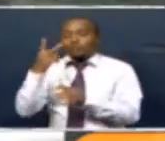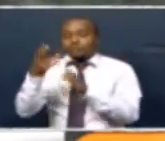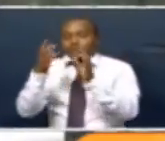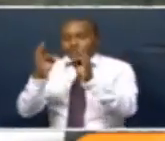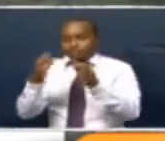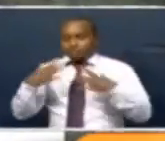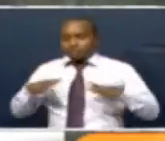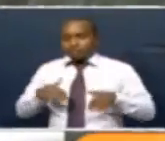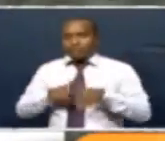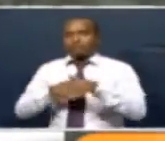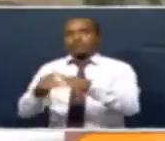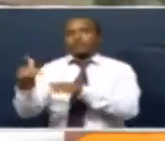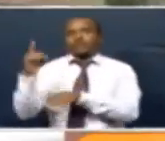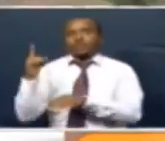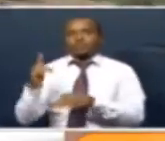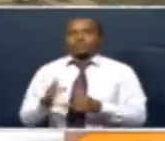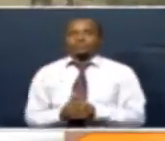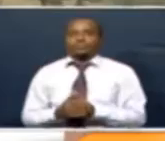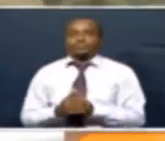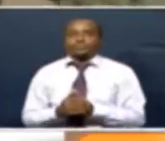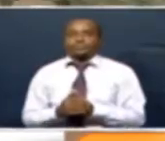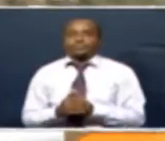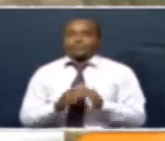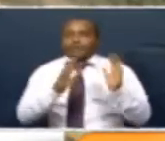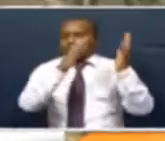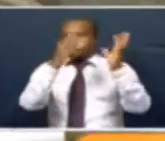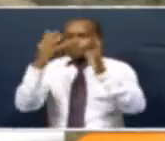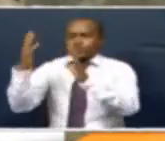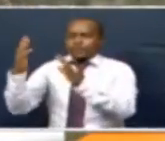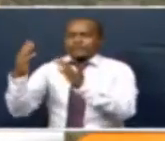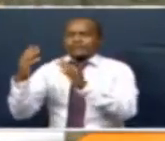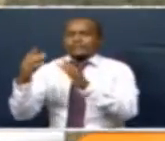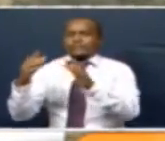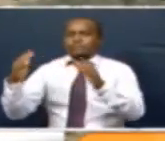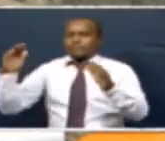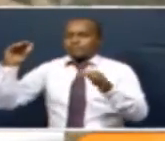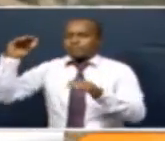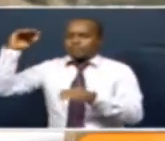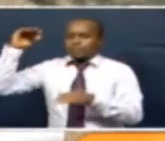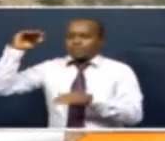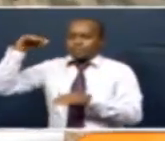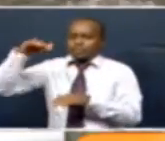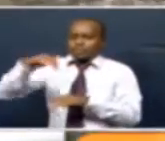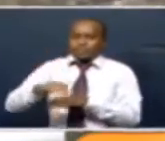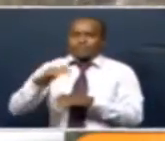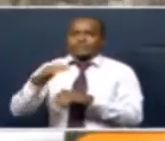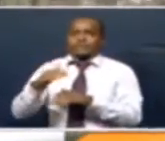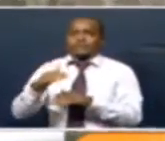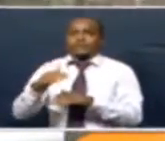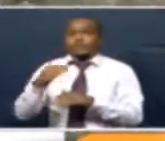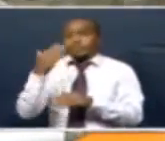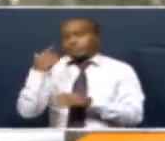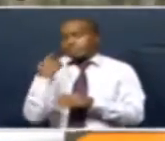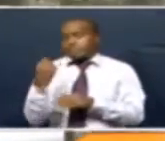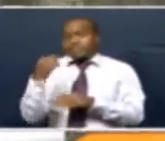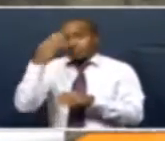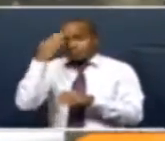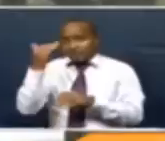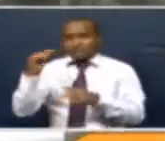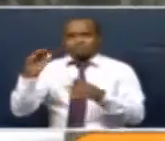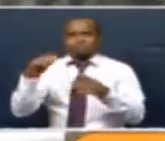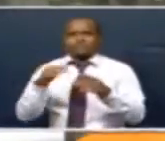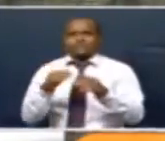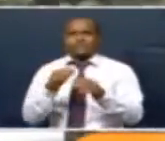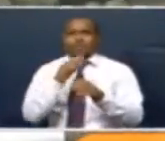nchini. Kiwango cha misitu nchini kimepungua pakubwa katika siku za hivi karibuni, kuhofu ya kuharibiwa kabisa kwa